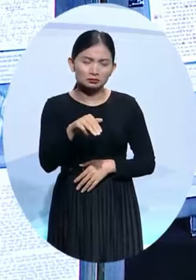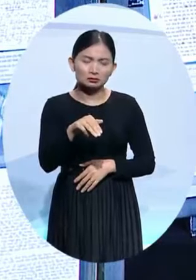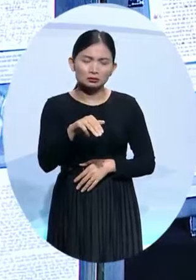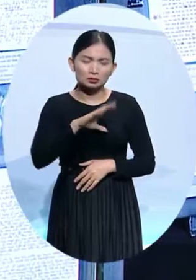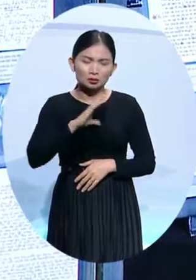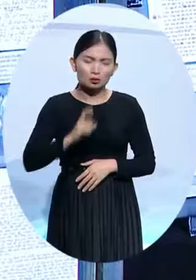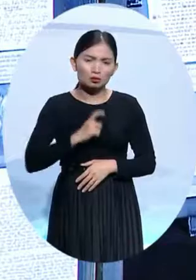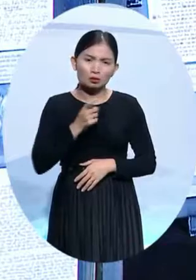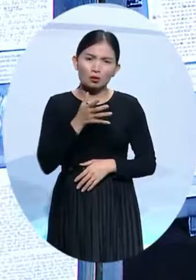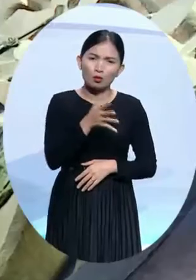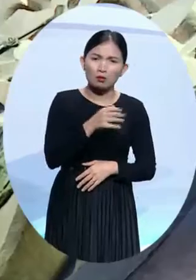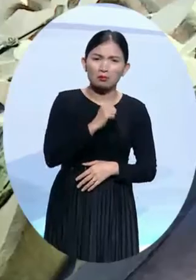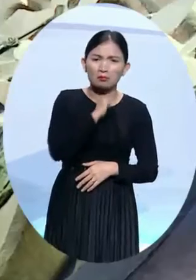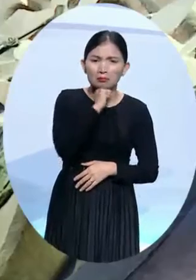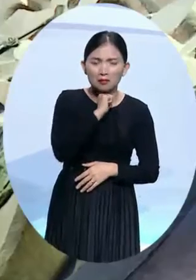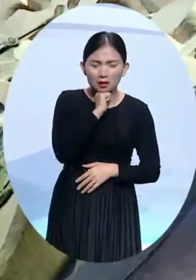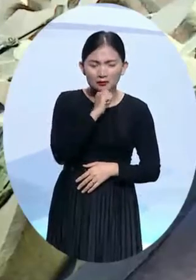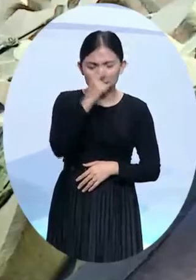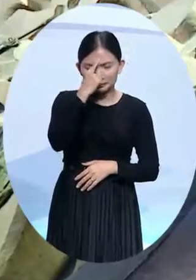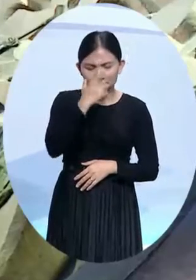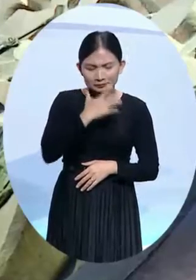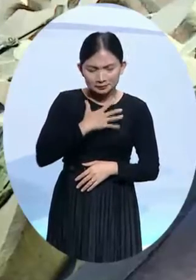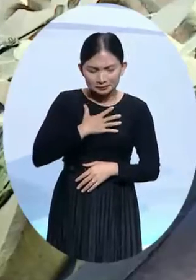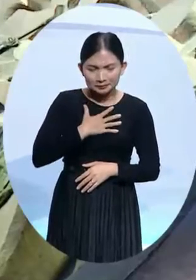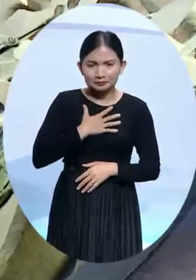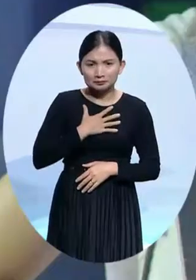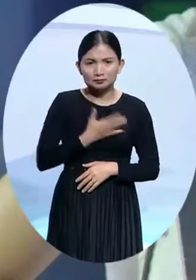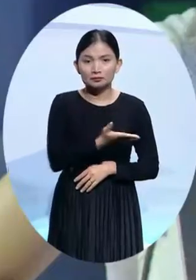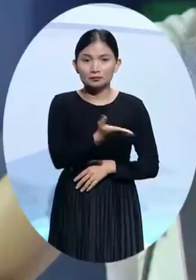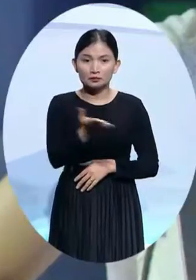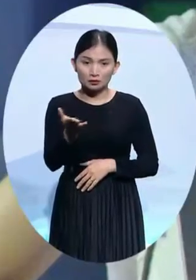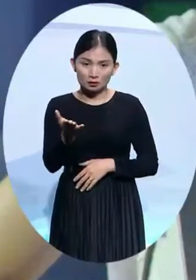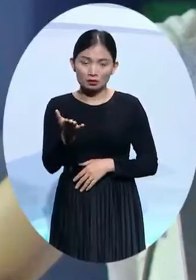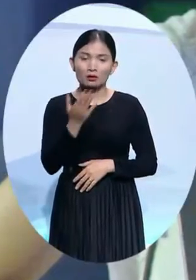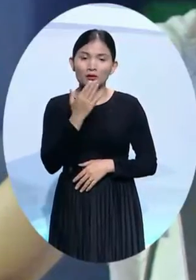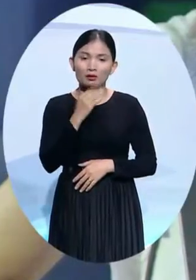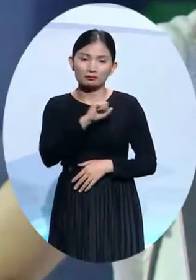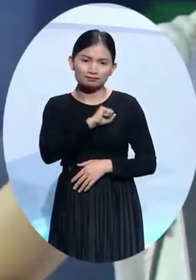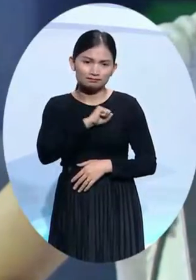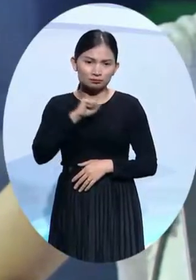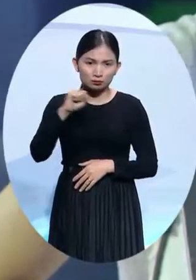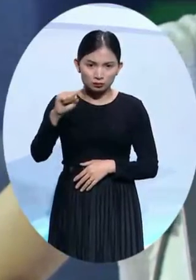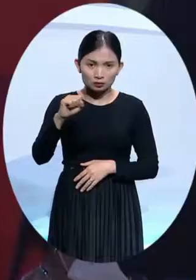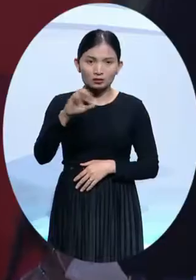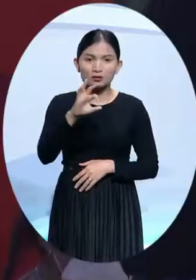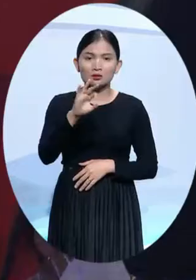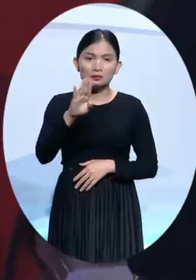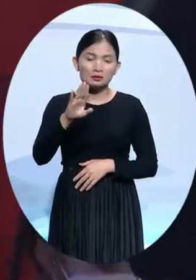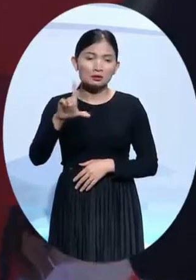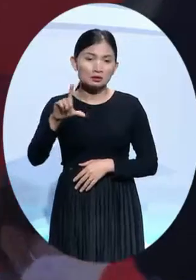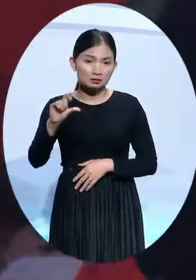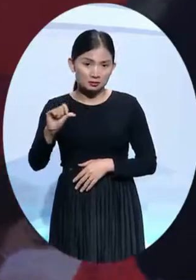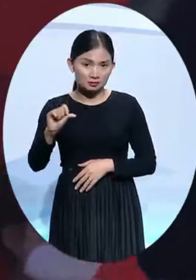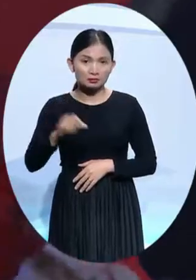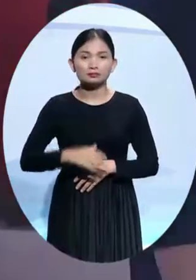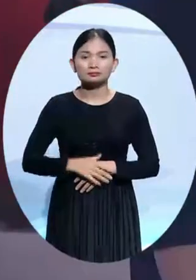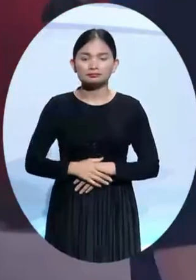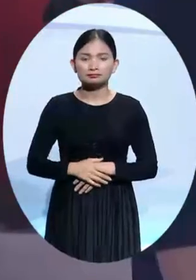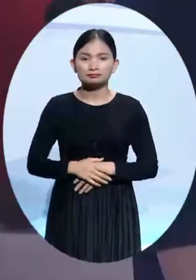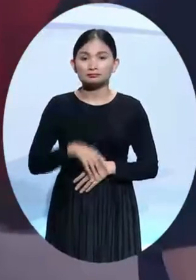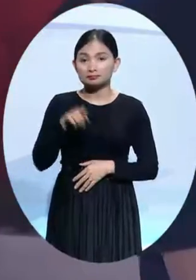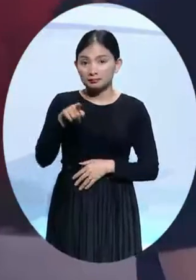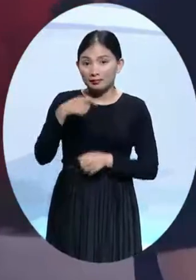người dành rất nhiều tình cảm cho các anh hùng thương binh liệt sĩ. Công tác trong ngành